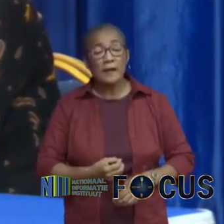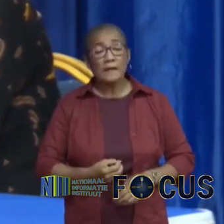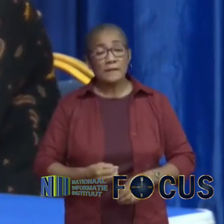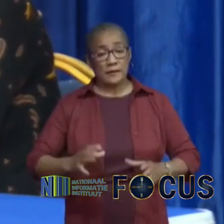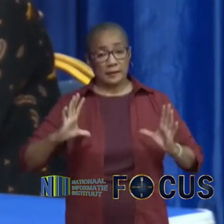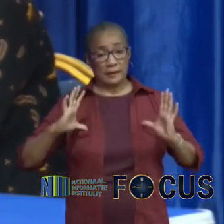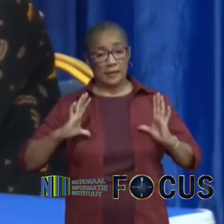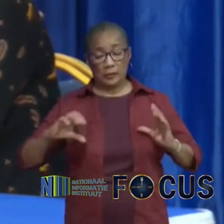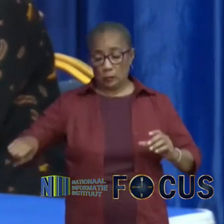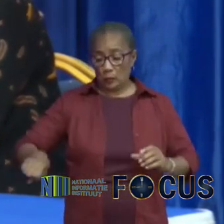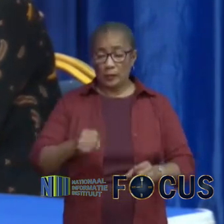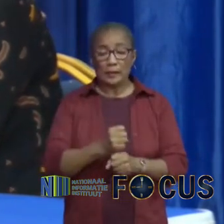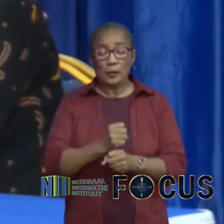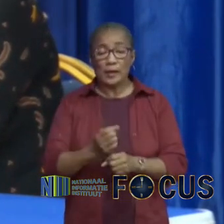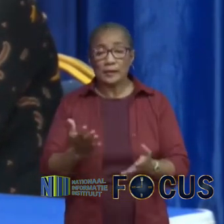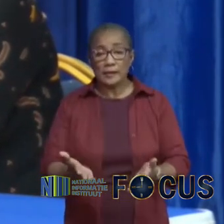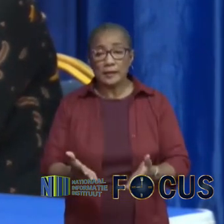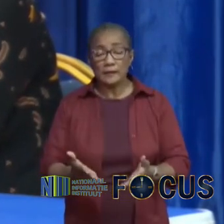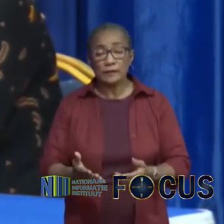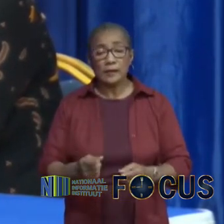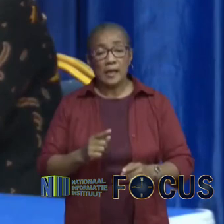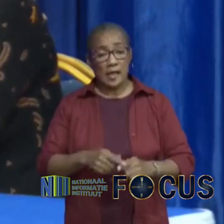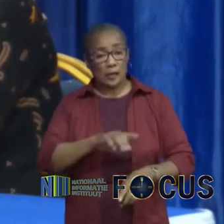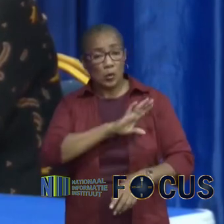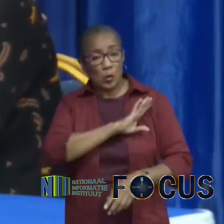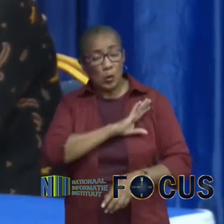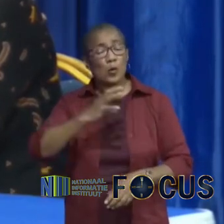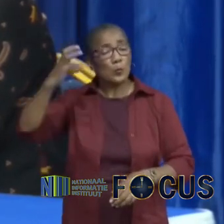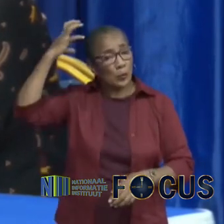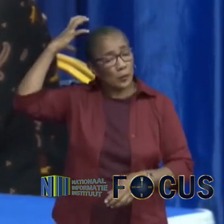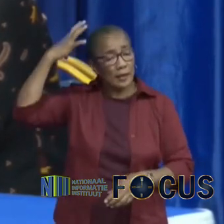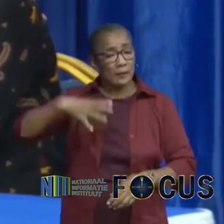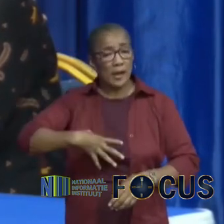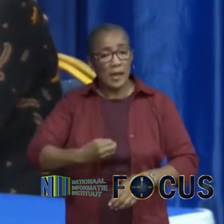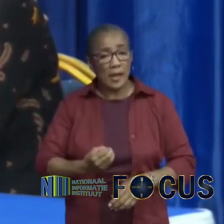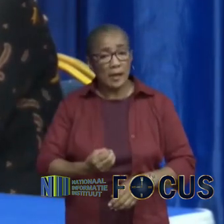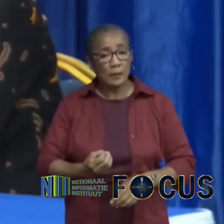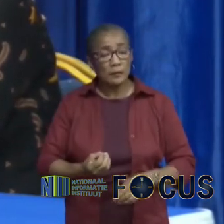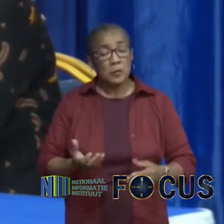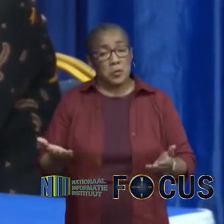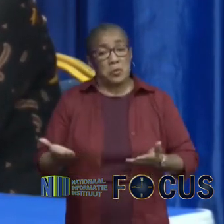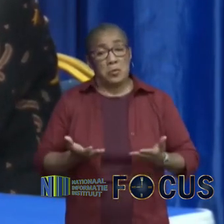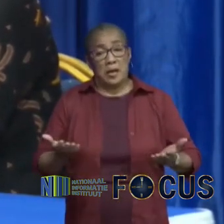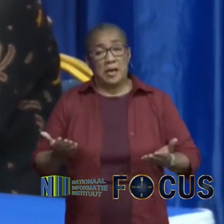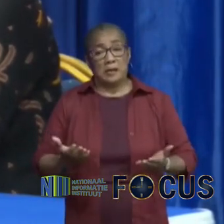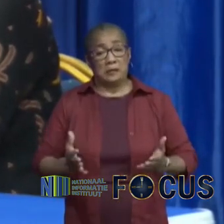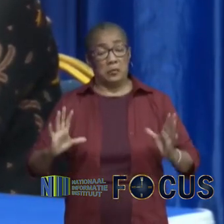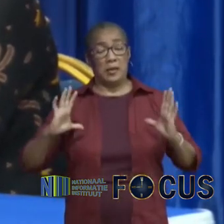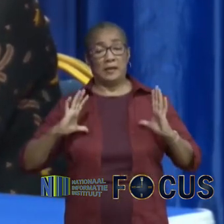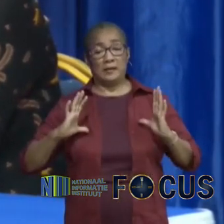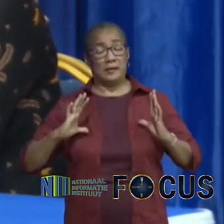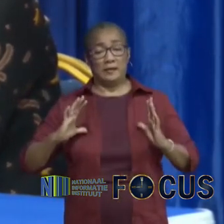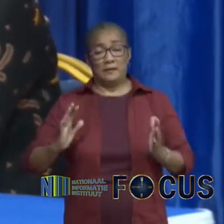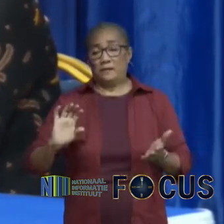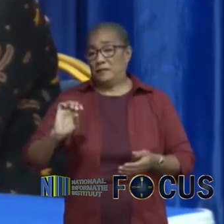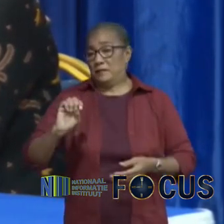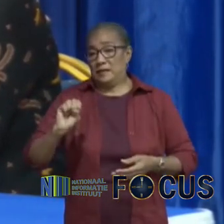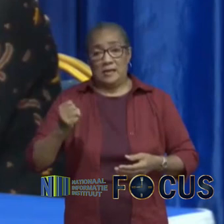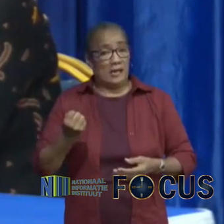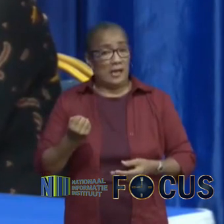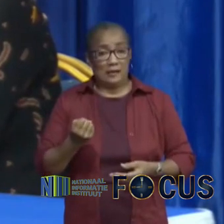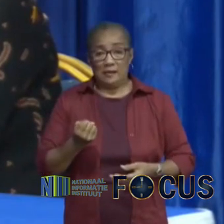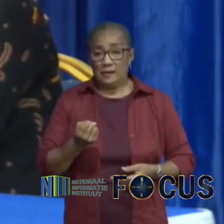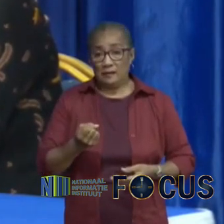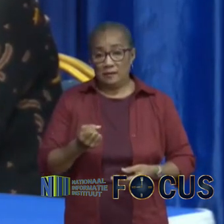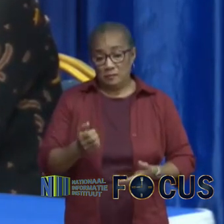werknemer. En er zijn ook gevallen waar de werkgever niet in staat is om lonen uit